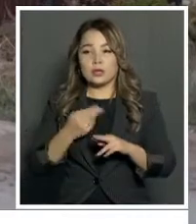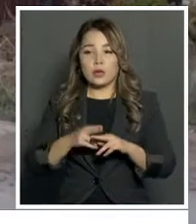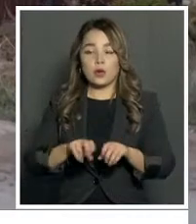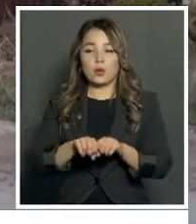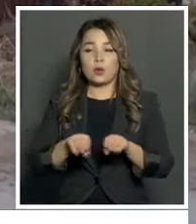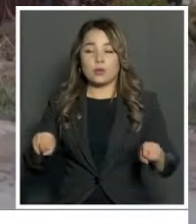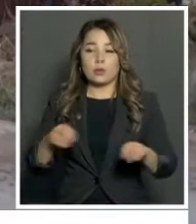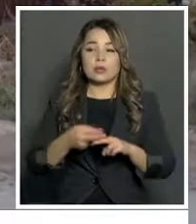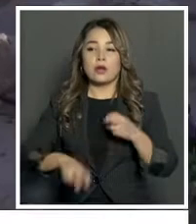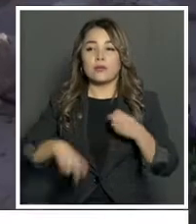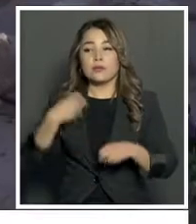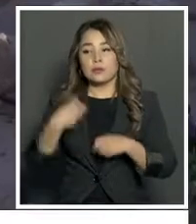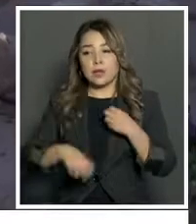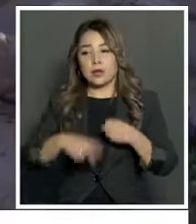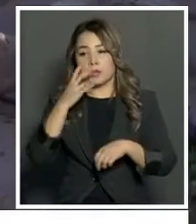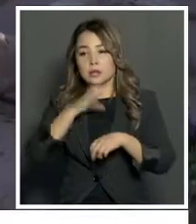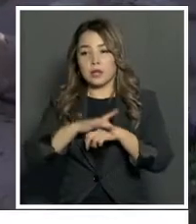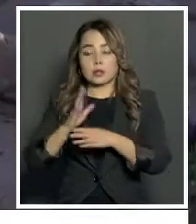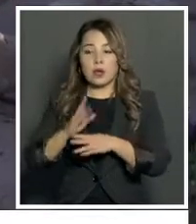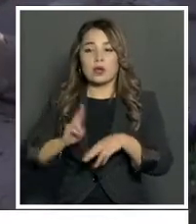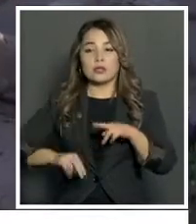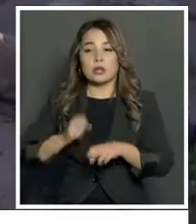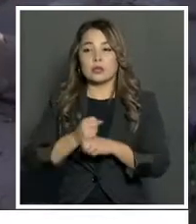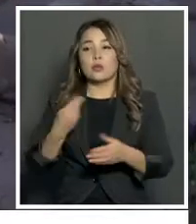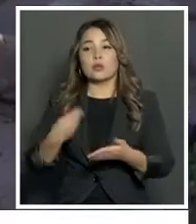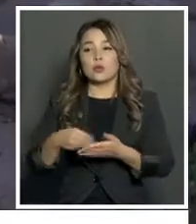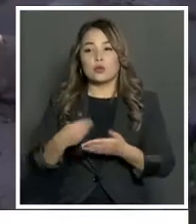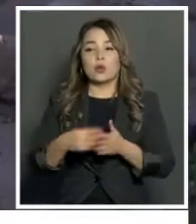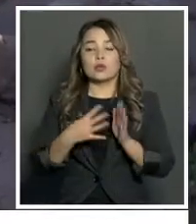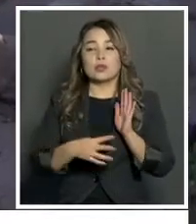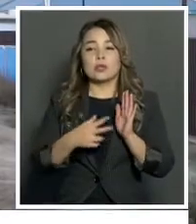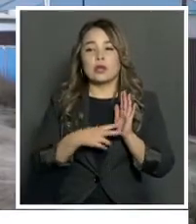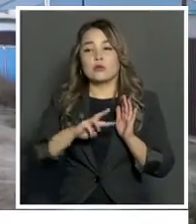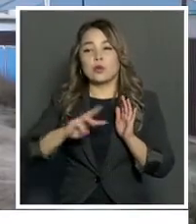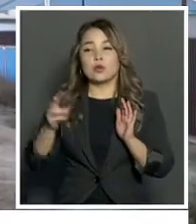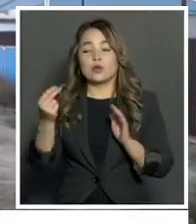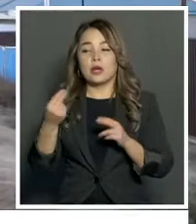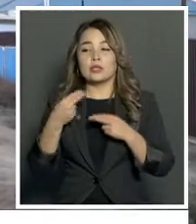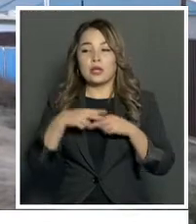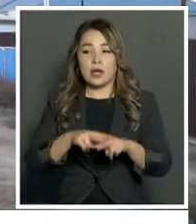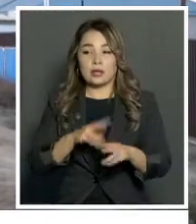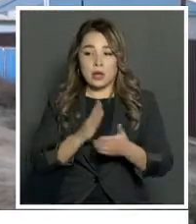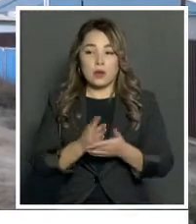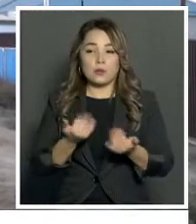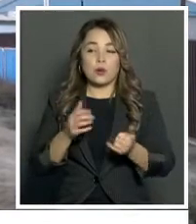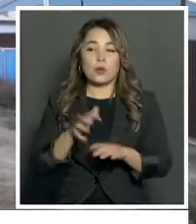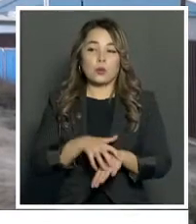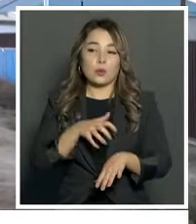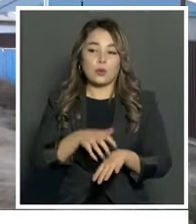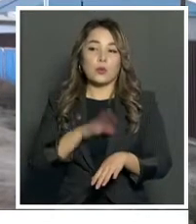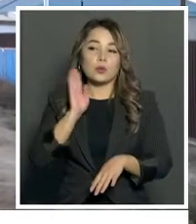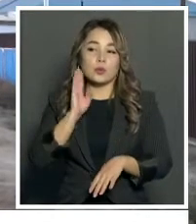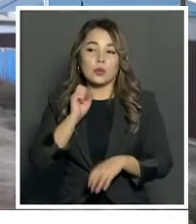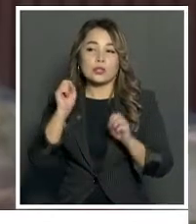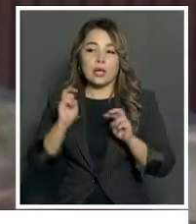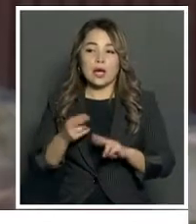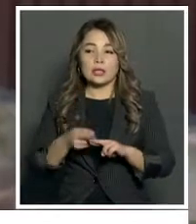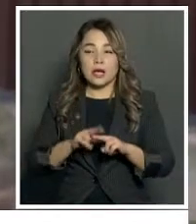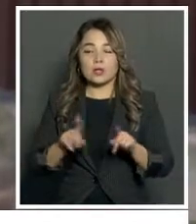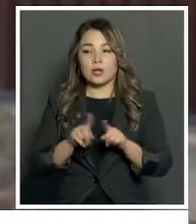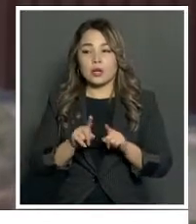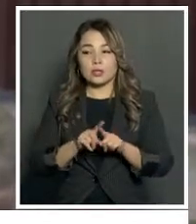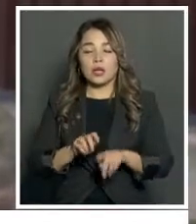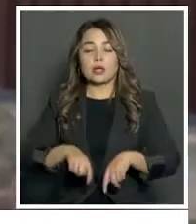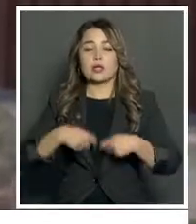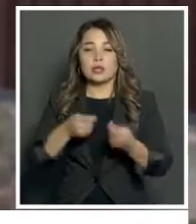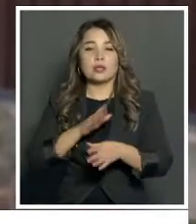екі жерден жарылған дейді тұрғындар. Оны салу үшін бюджеттен 98 миллион теңге бөлінген. Желәлі Көкшетау су арнасы мекемесінің балансына да